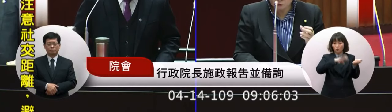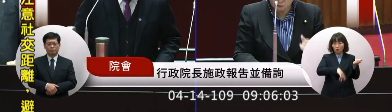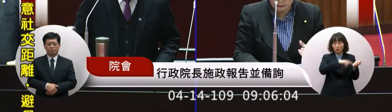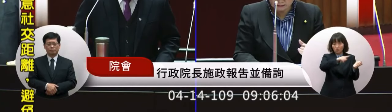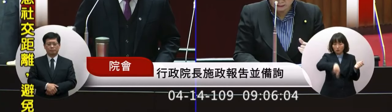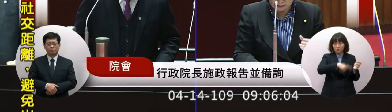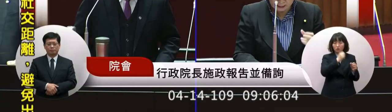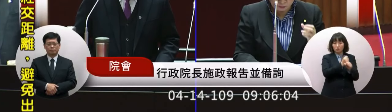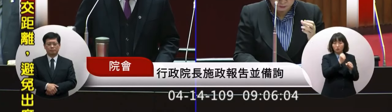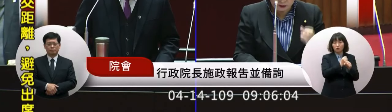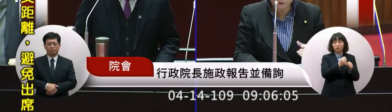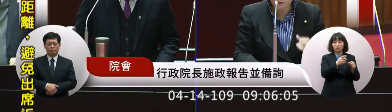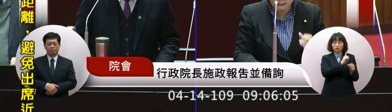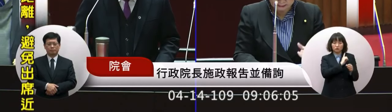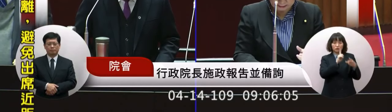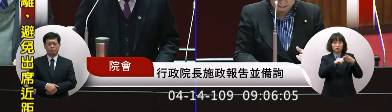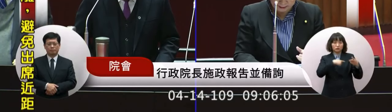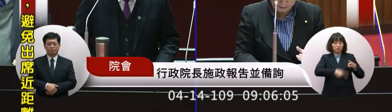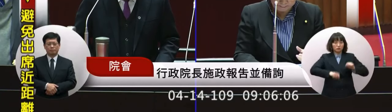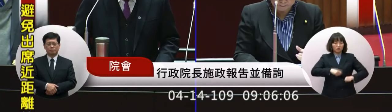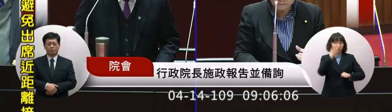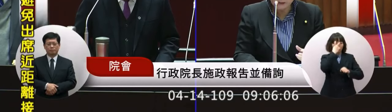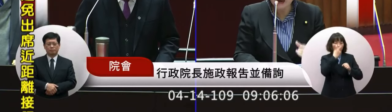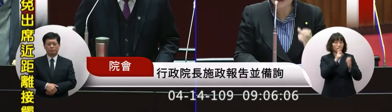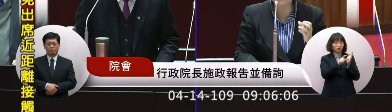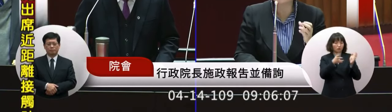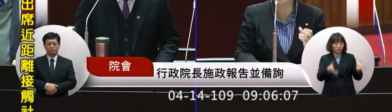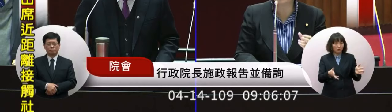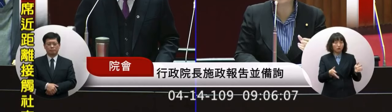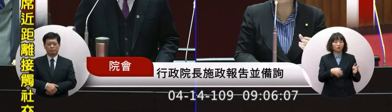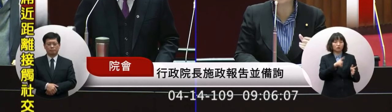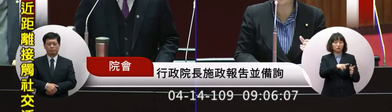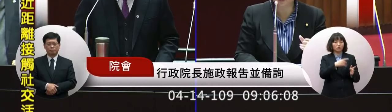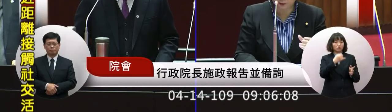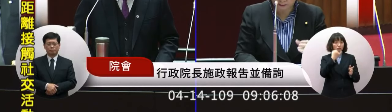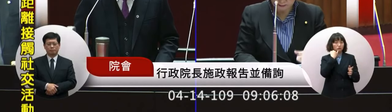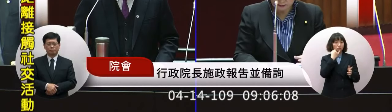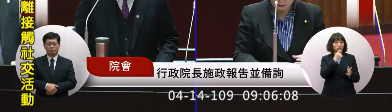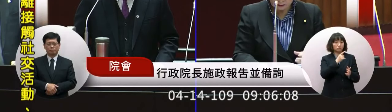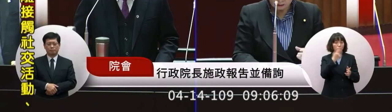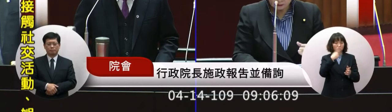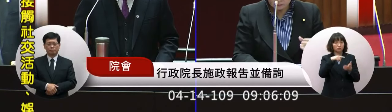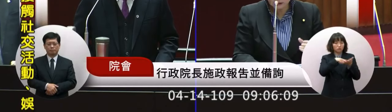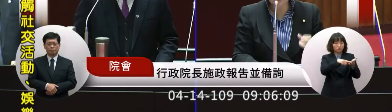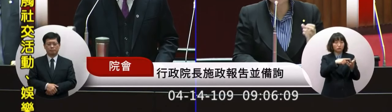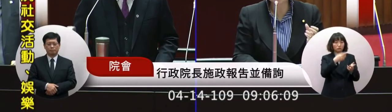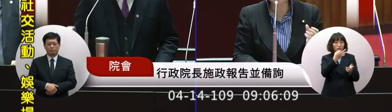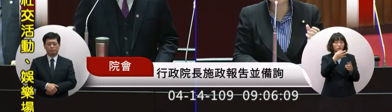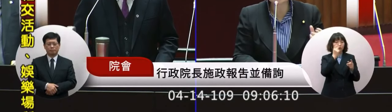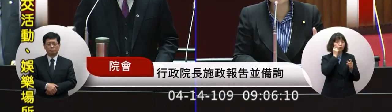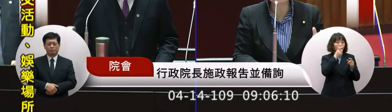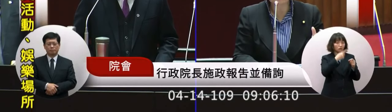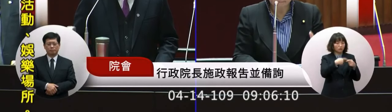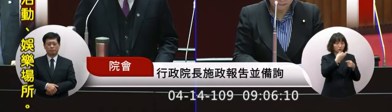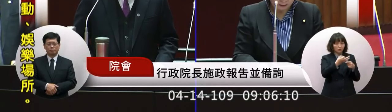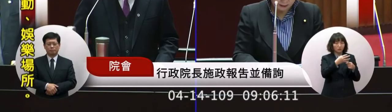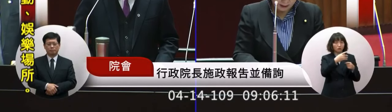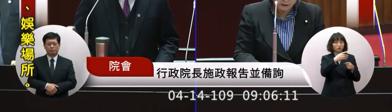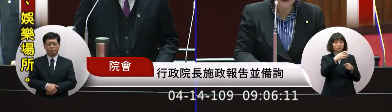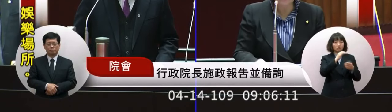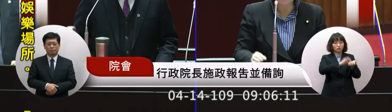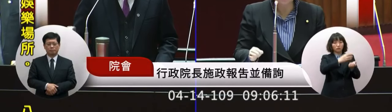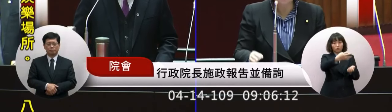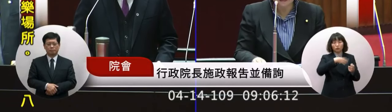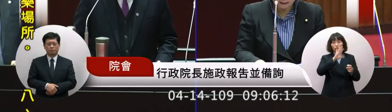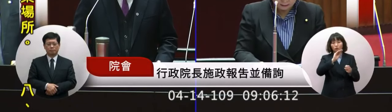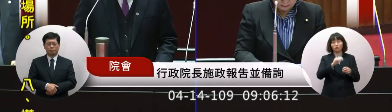主工作同仁呢，他若自主管理期间还能不能领到薪水？院所需不需要给薪？